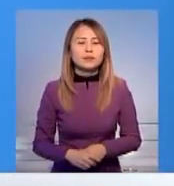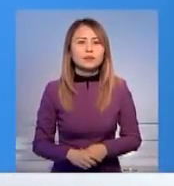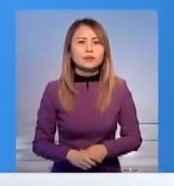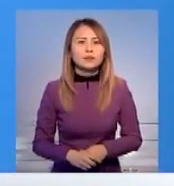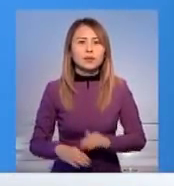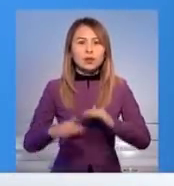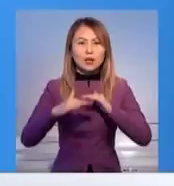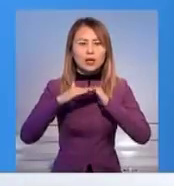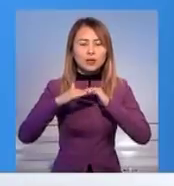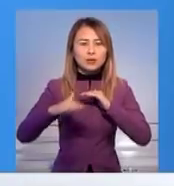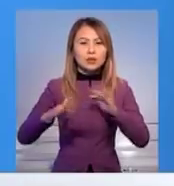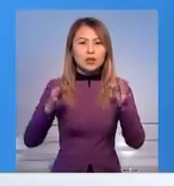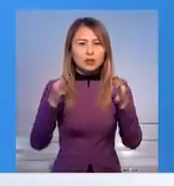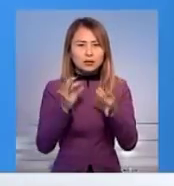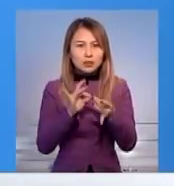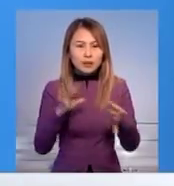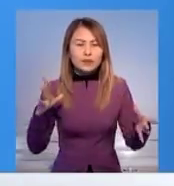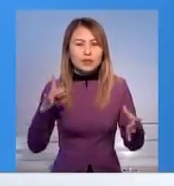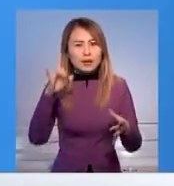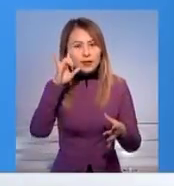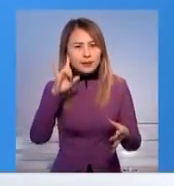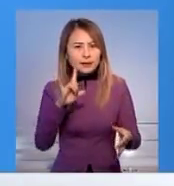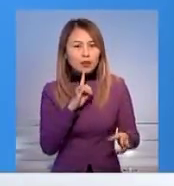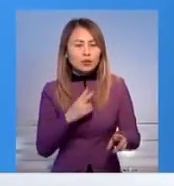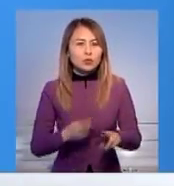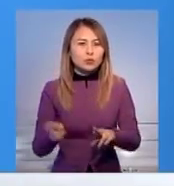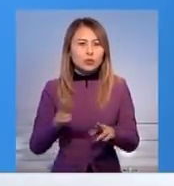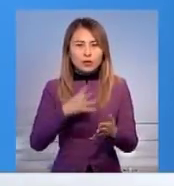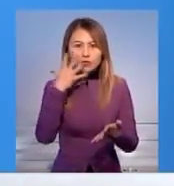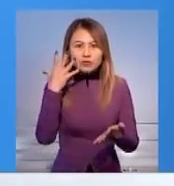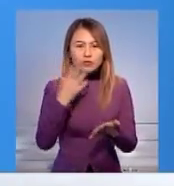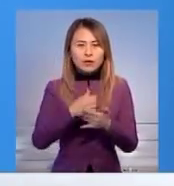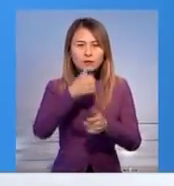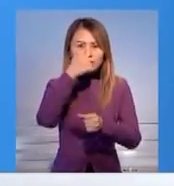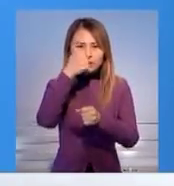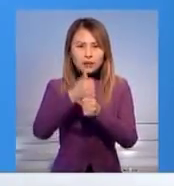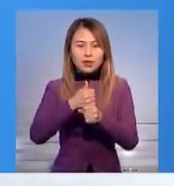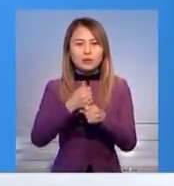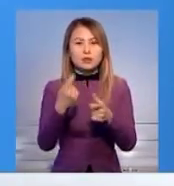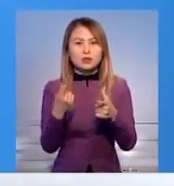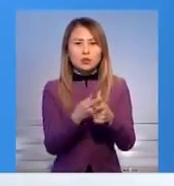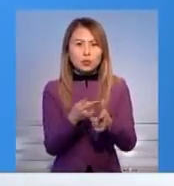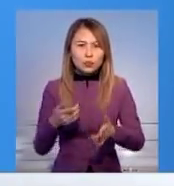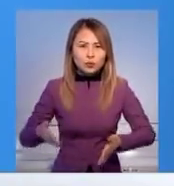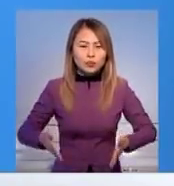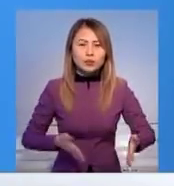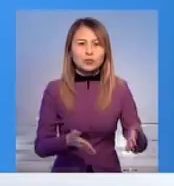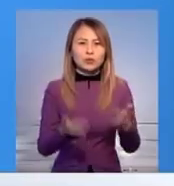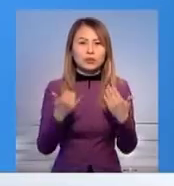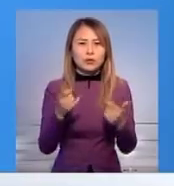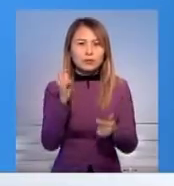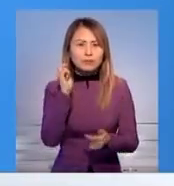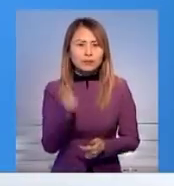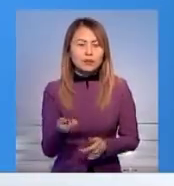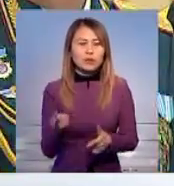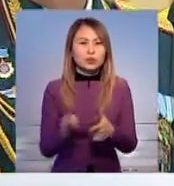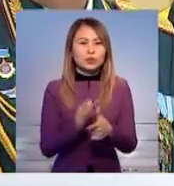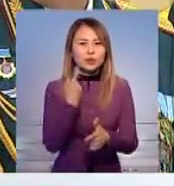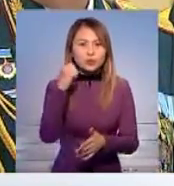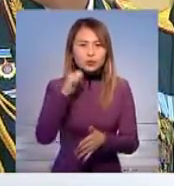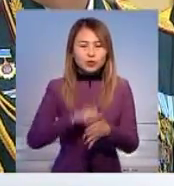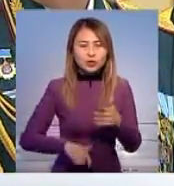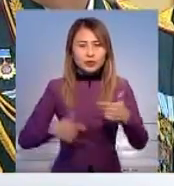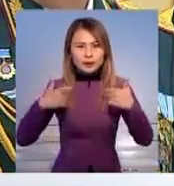болғаннан кейін, тәуелсіздік Қазақстан болғаннан кейін өз бас қолбасшысы өз қолынан сендерге осындай атақ береді. Себебі